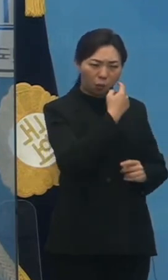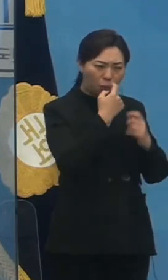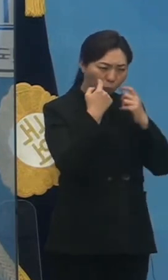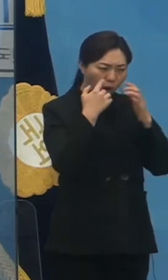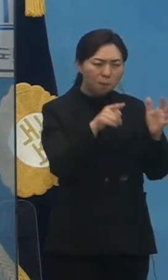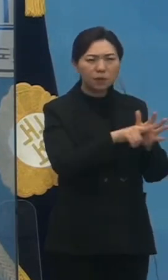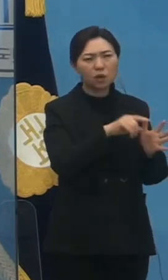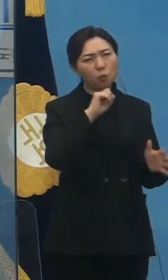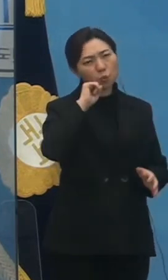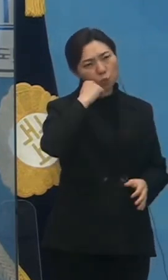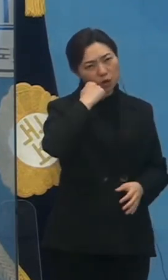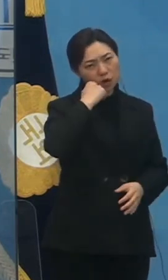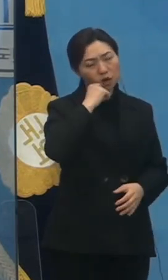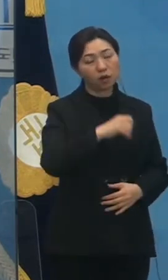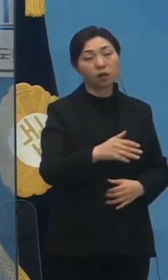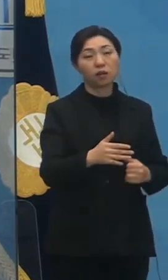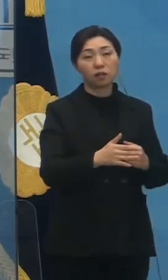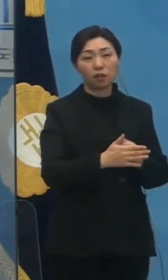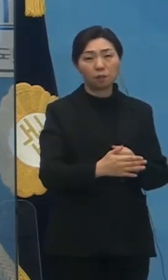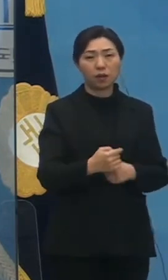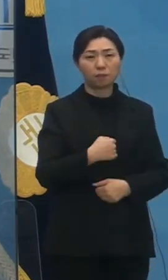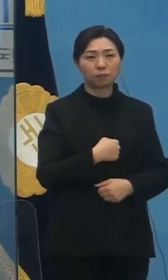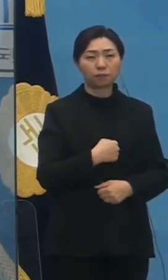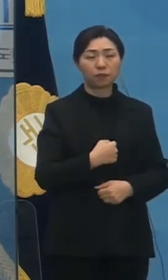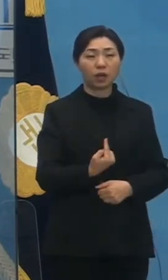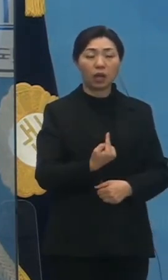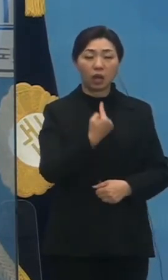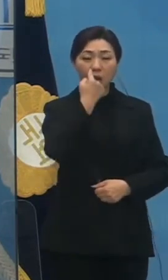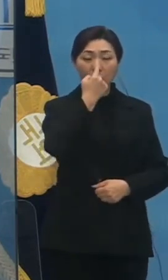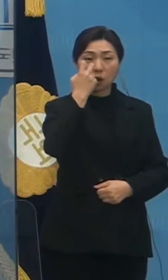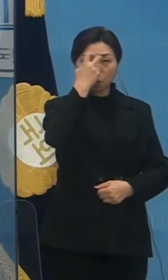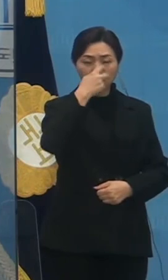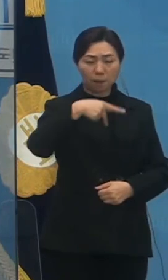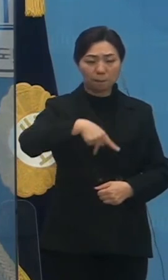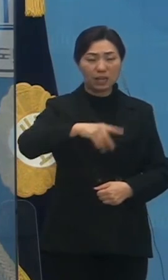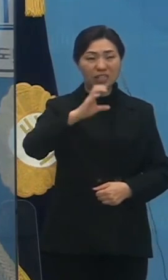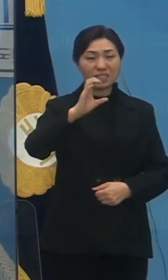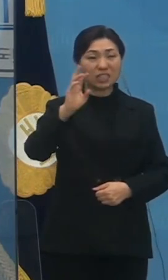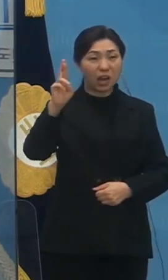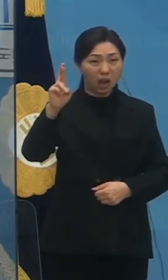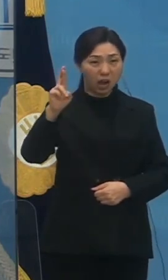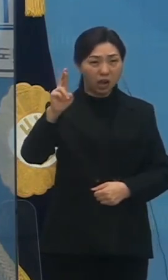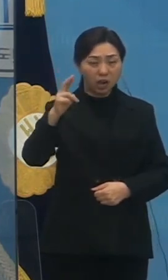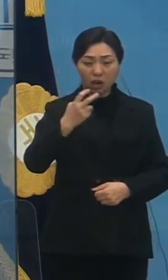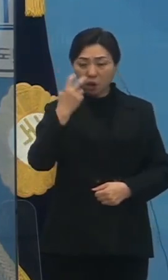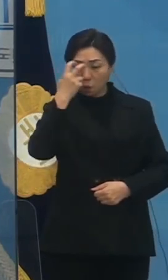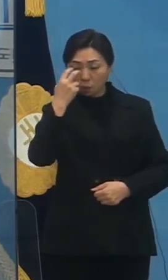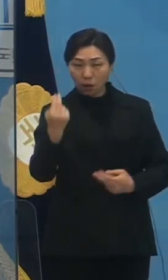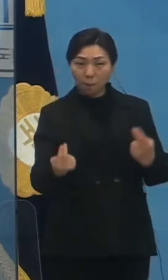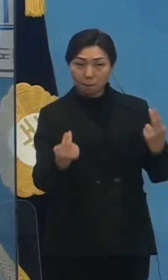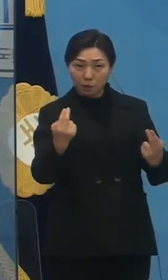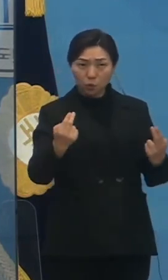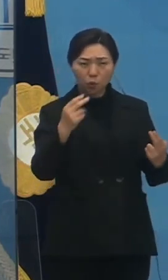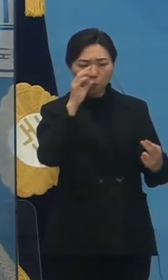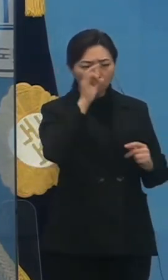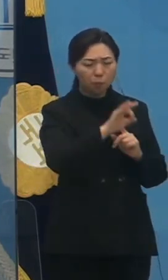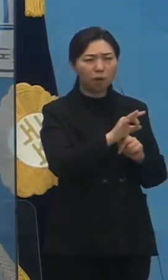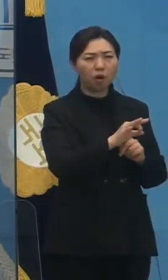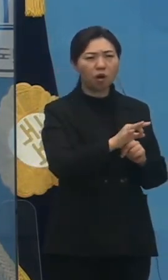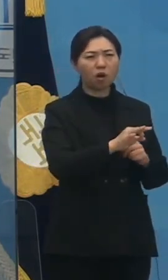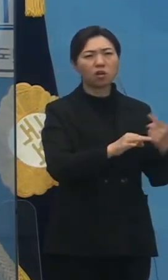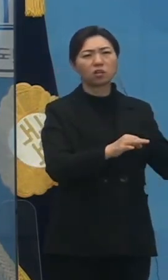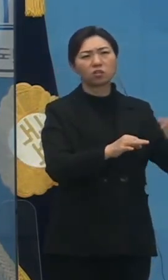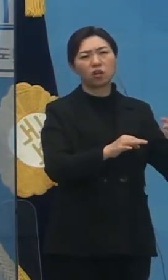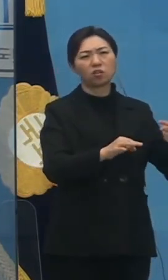지적했습니다. 그래서 신속 항원 검사는 PCR 검사보다 바이러스 배출이 1천에서 1만